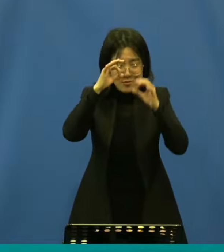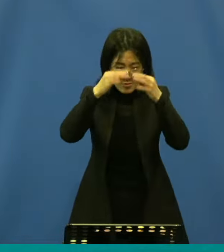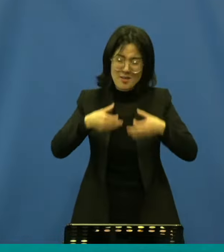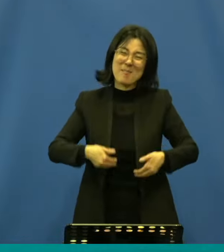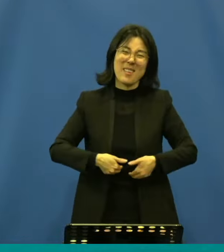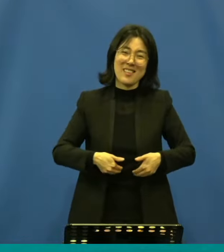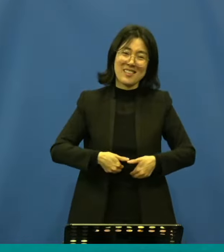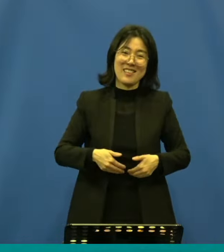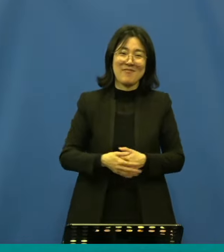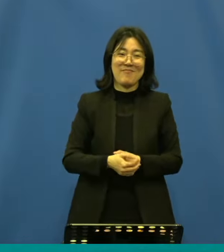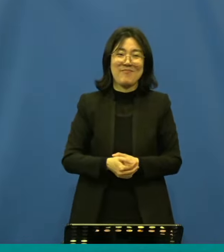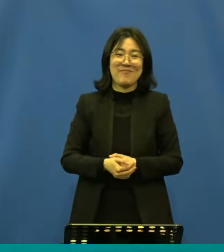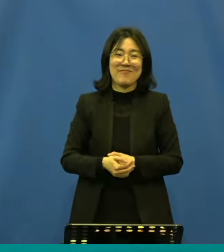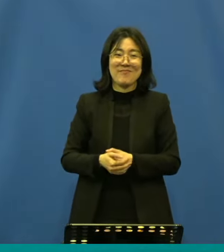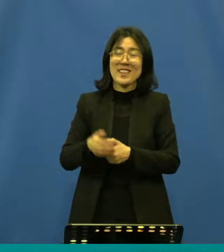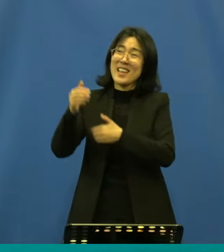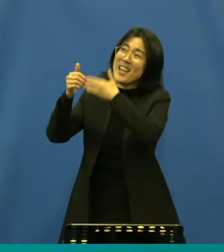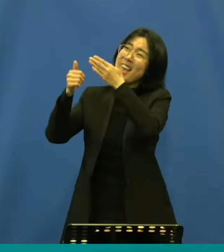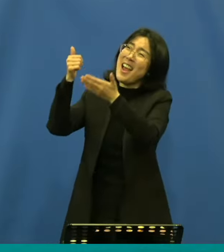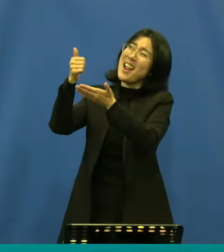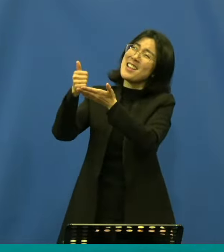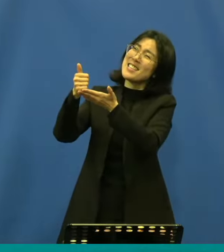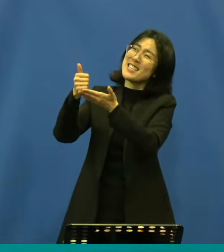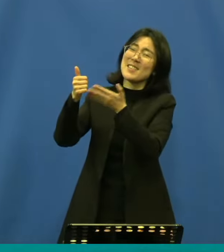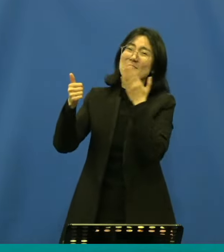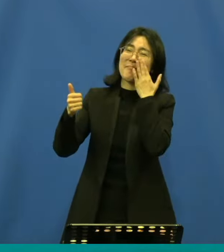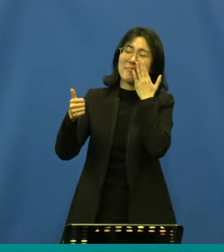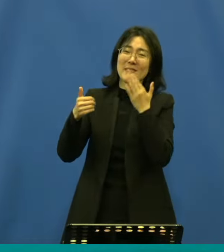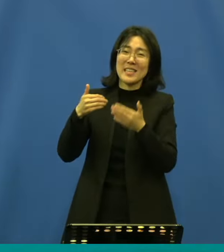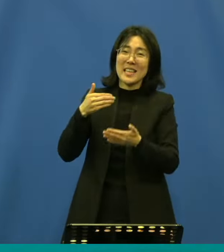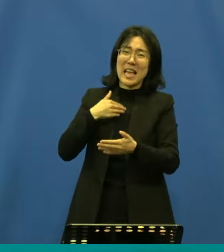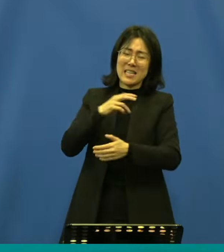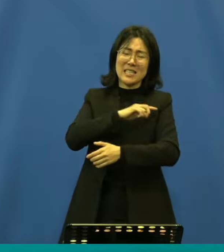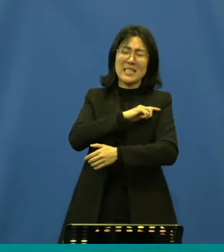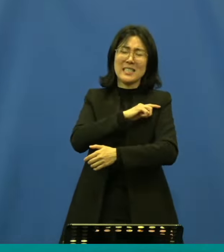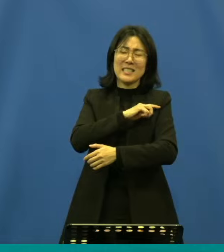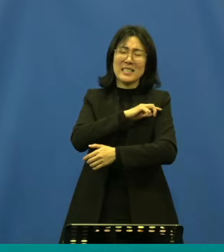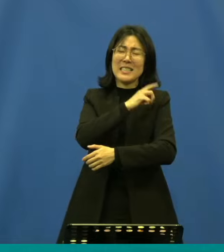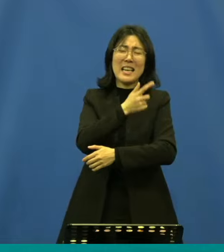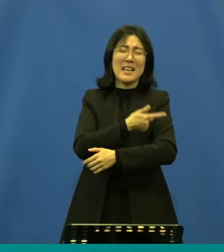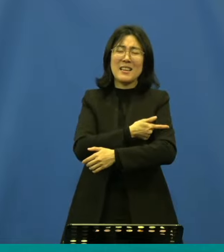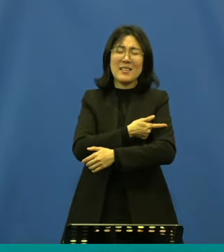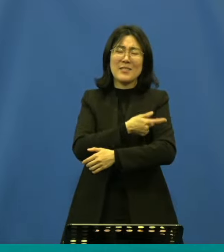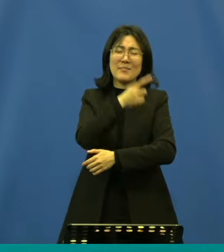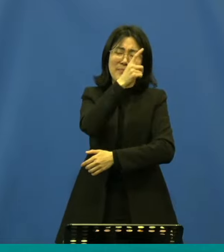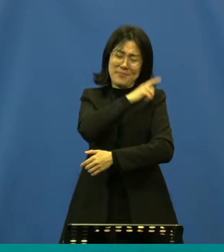우리가 하나님에게 쓰임받기에 얼마나 부족한 사람인가를 보게 되죠.